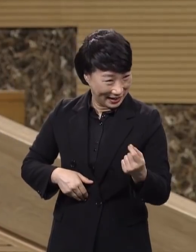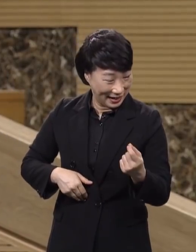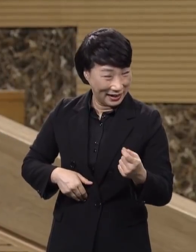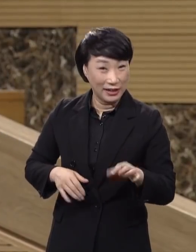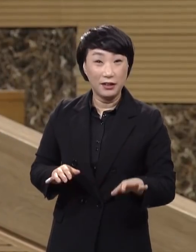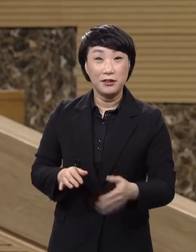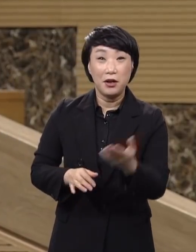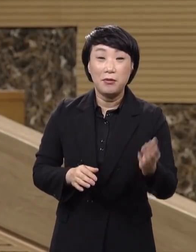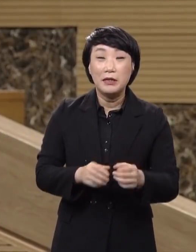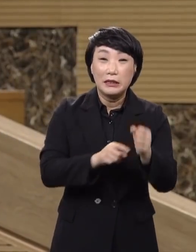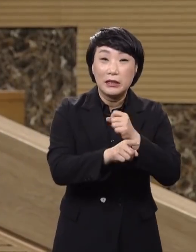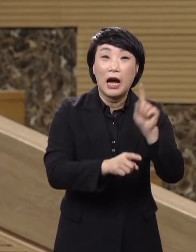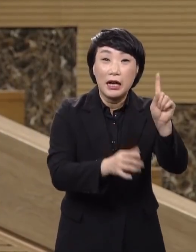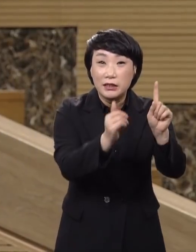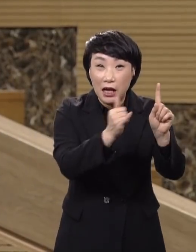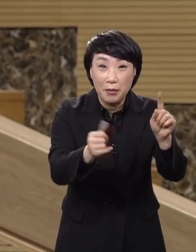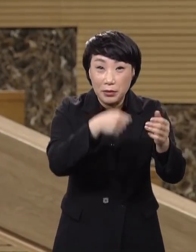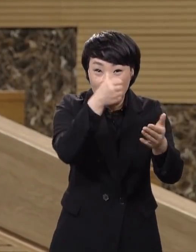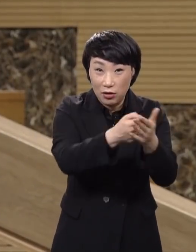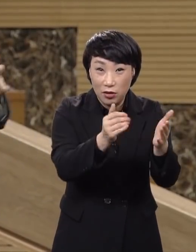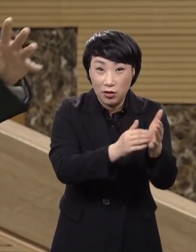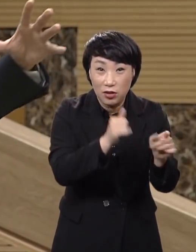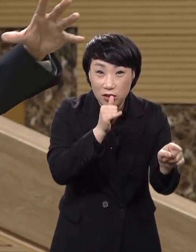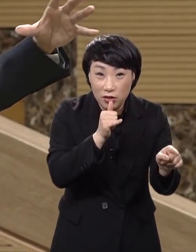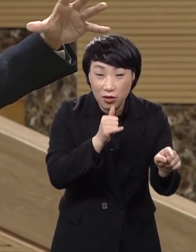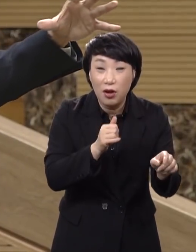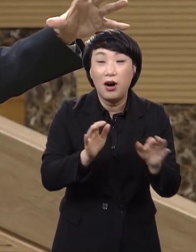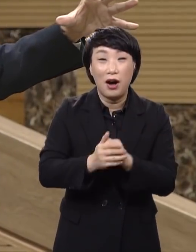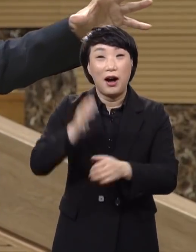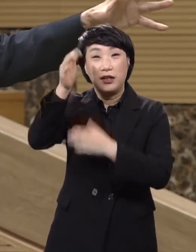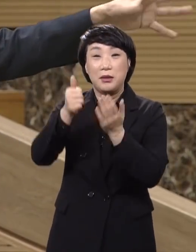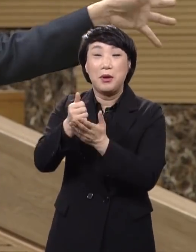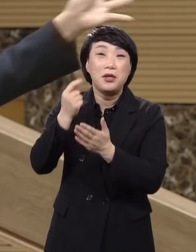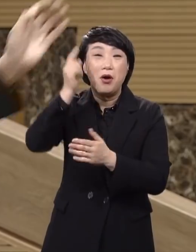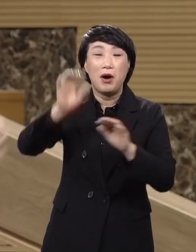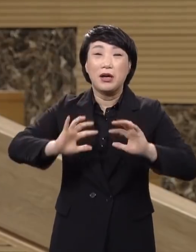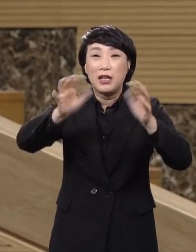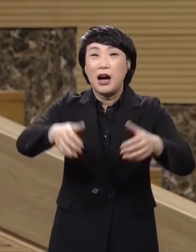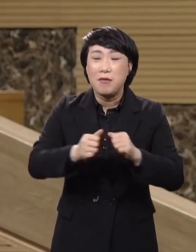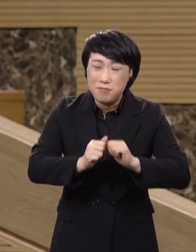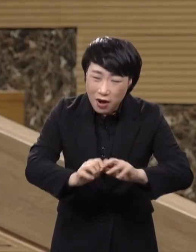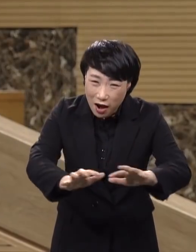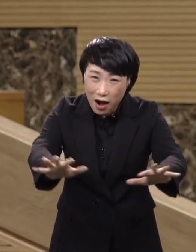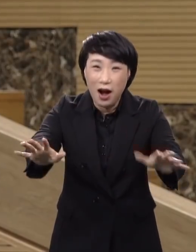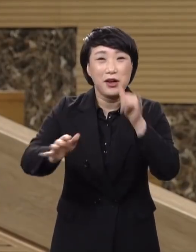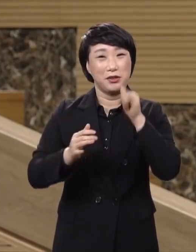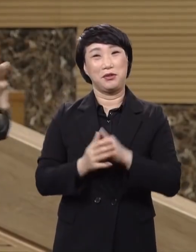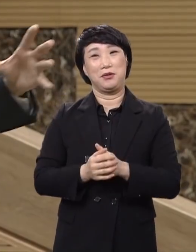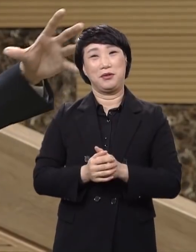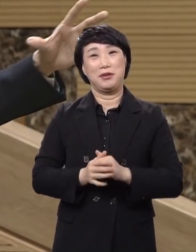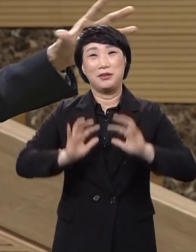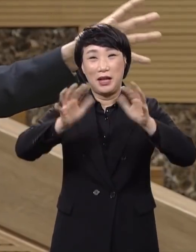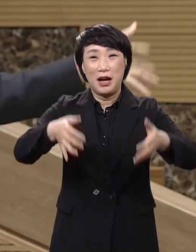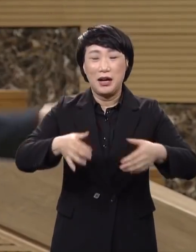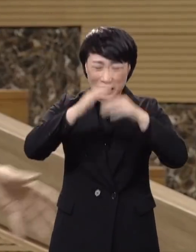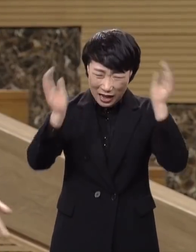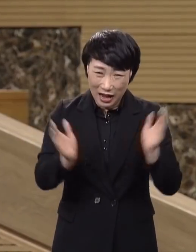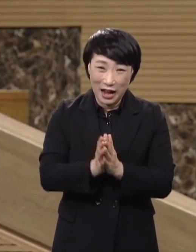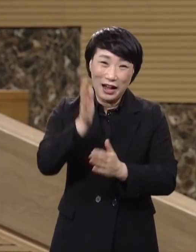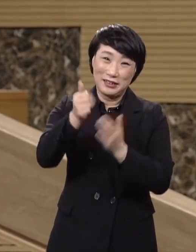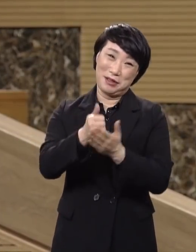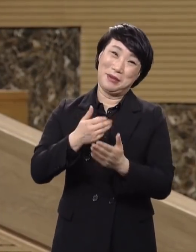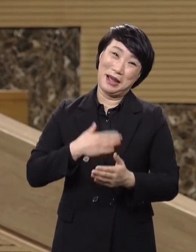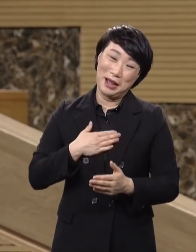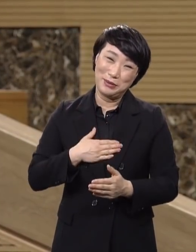한 사람의 뜻을 가진 자가 있을 때 하나님의 영광이 온 나라에 퍼지며 온 나라가 하나님을